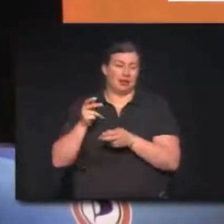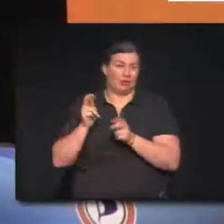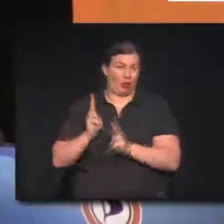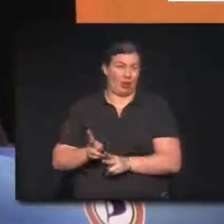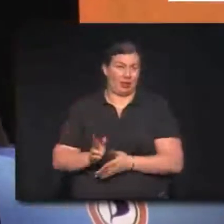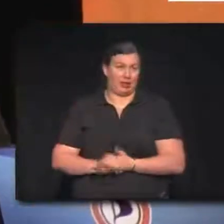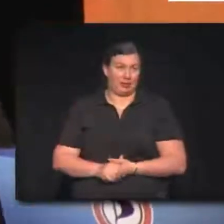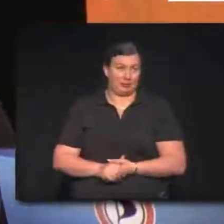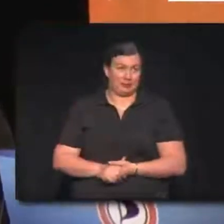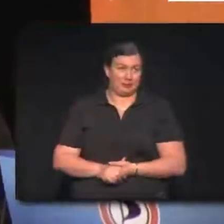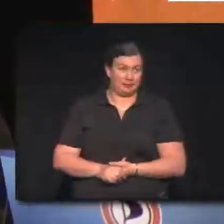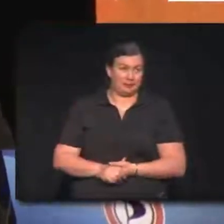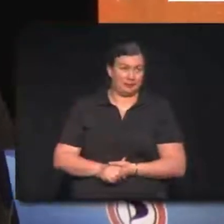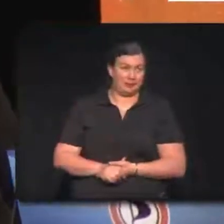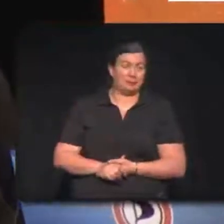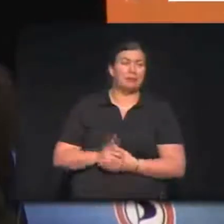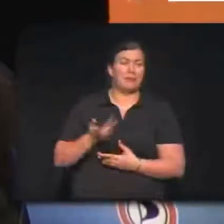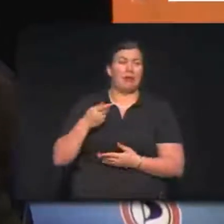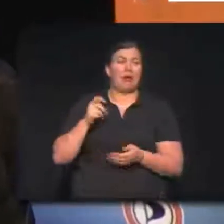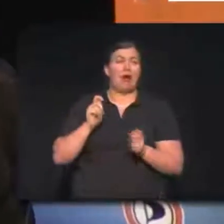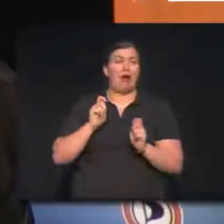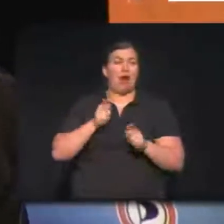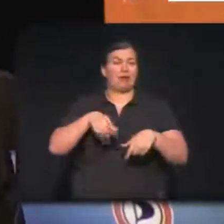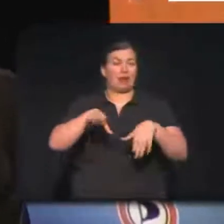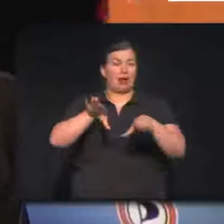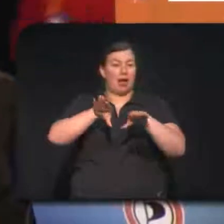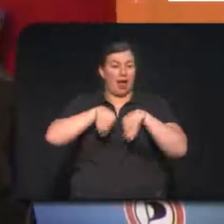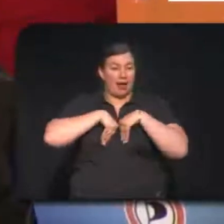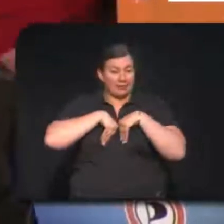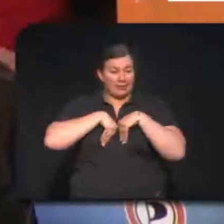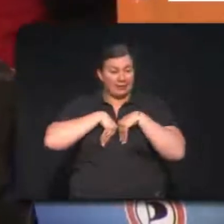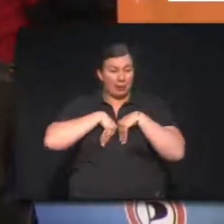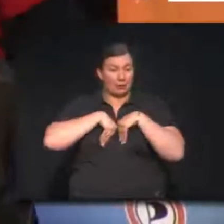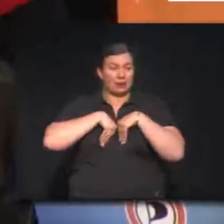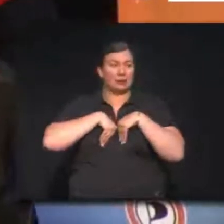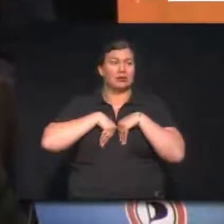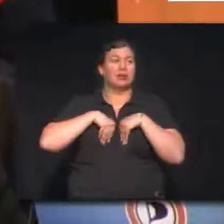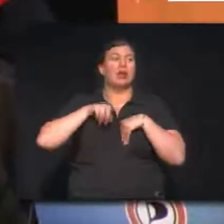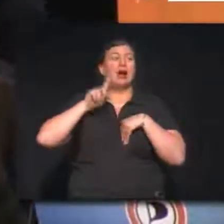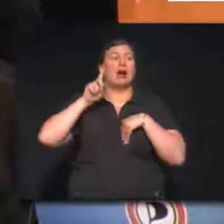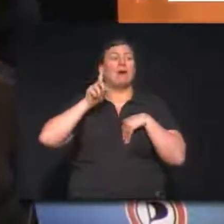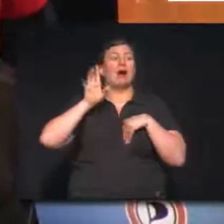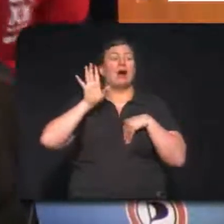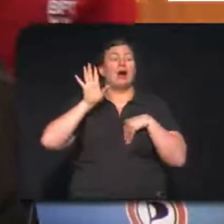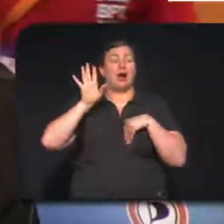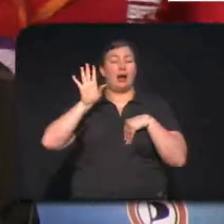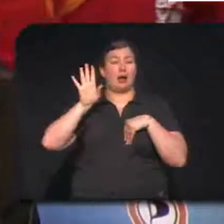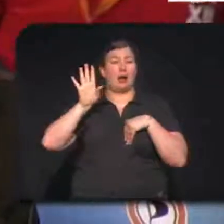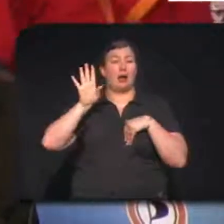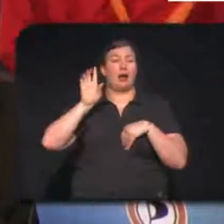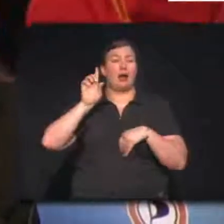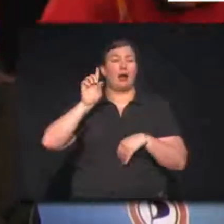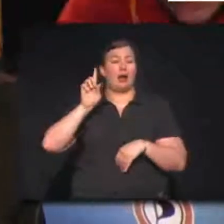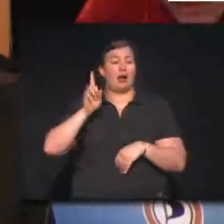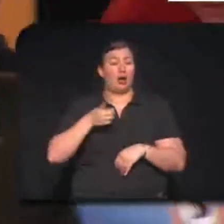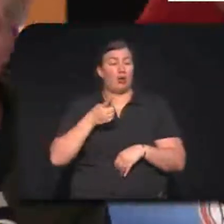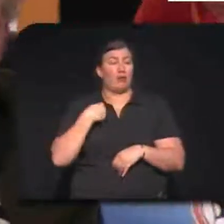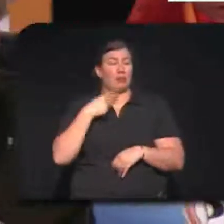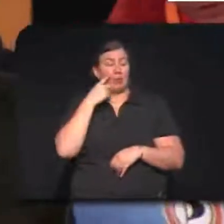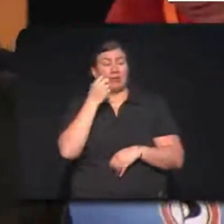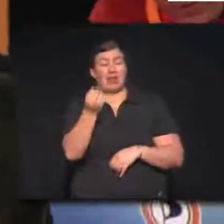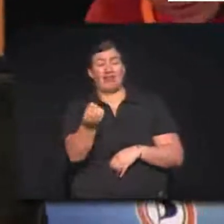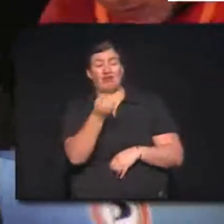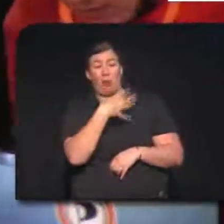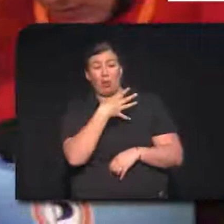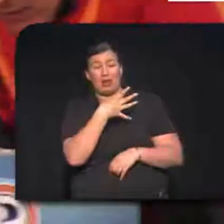der Antrag ist angenommen worden auch wenn das gerade auf der Folie ein wenig